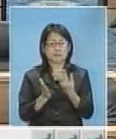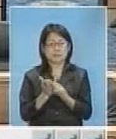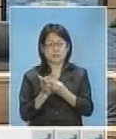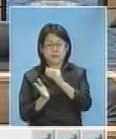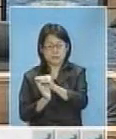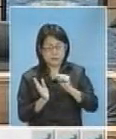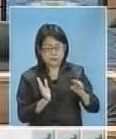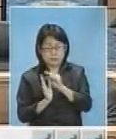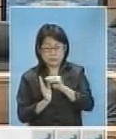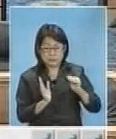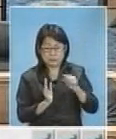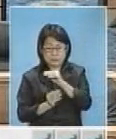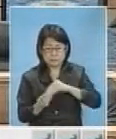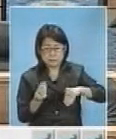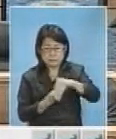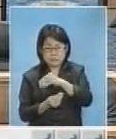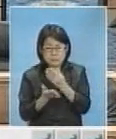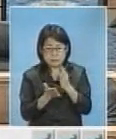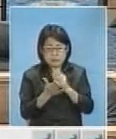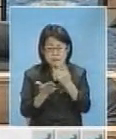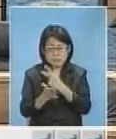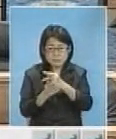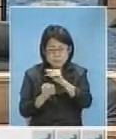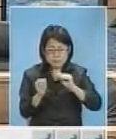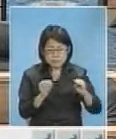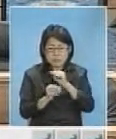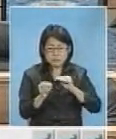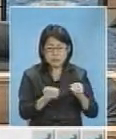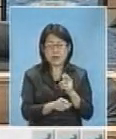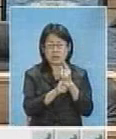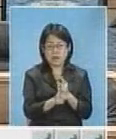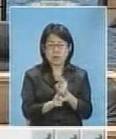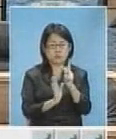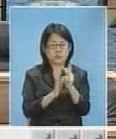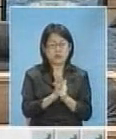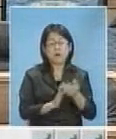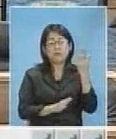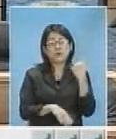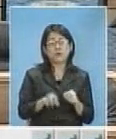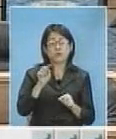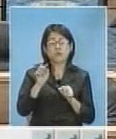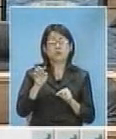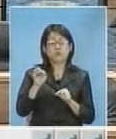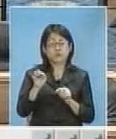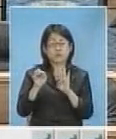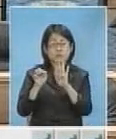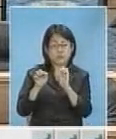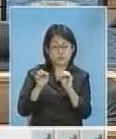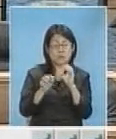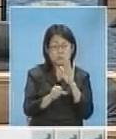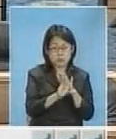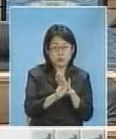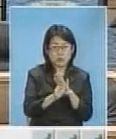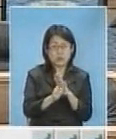ให้เพียงพอต่อการปฏิบัติหน้าที่ตามกฎหมายในอดีตที่ผ่านมา 0.40% ที่เก็บถือว่าเพียงพอครับภาย